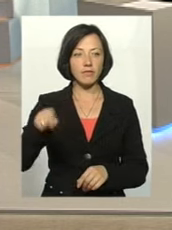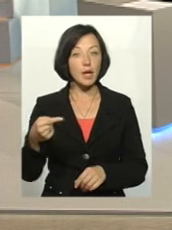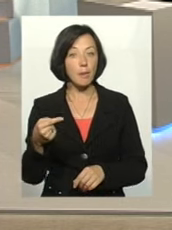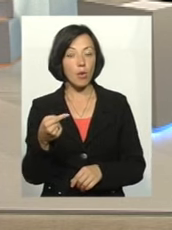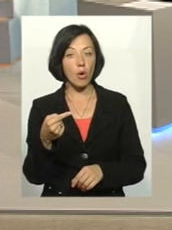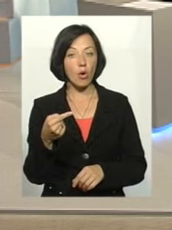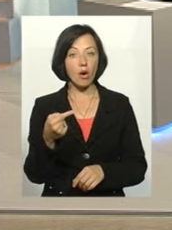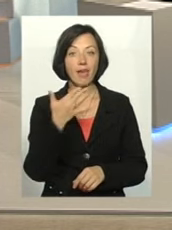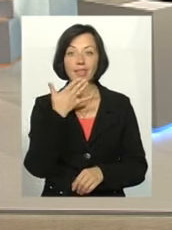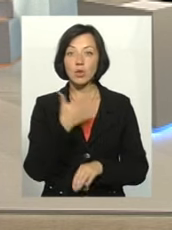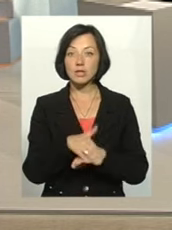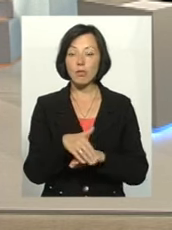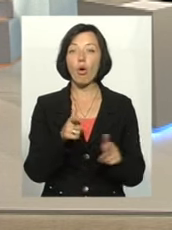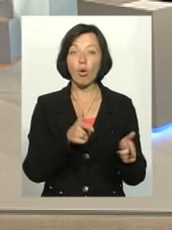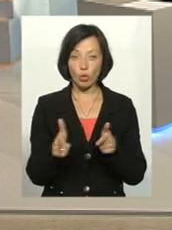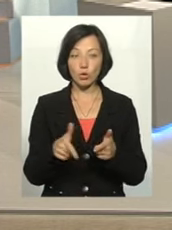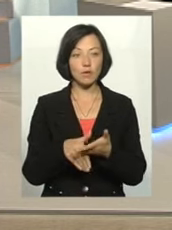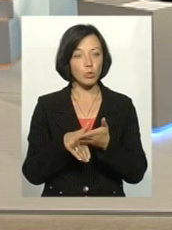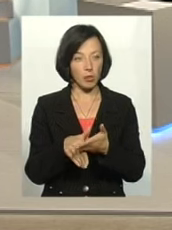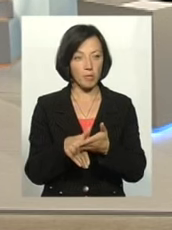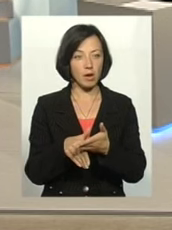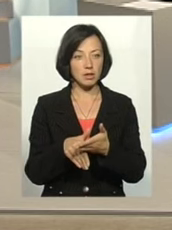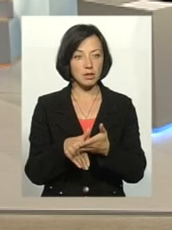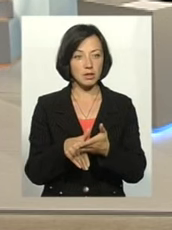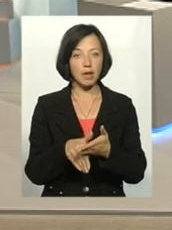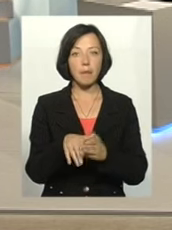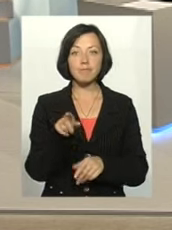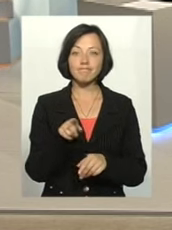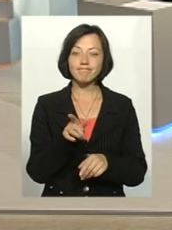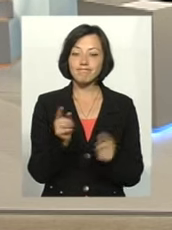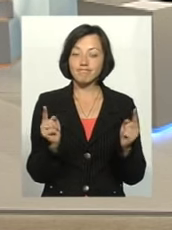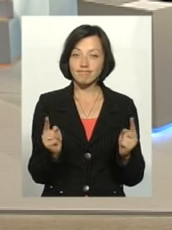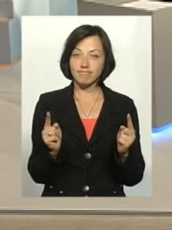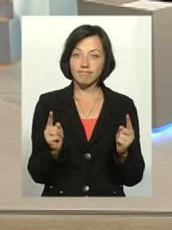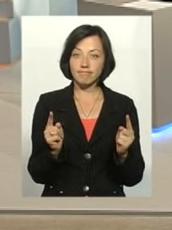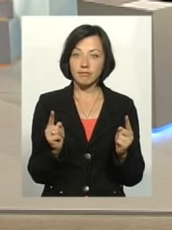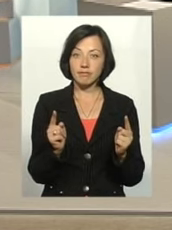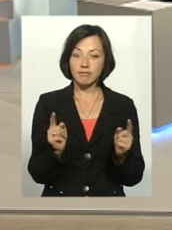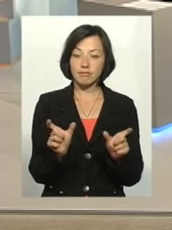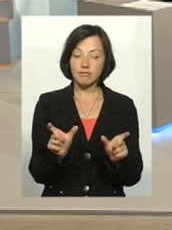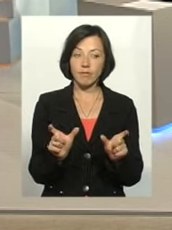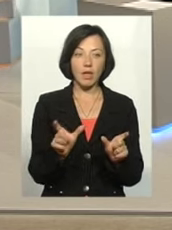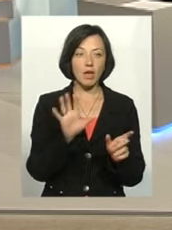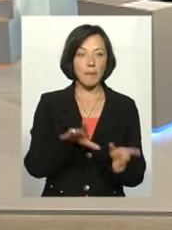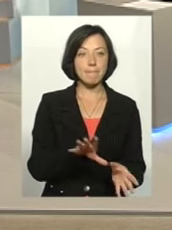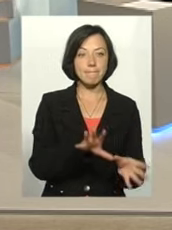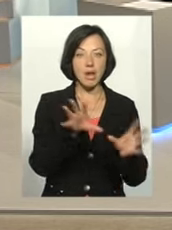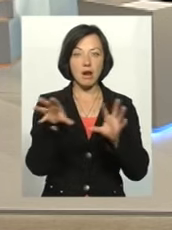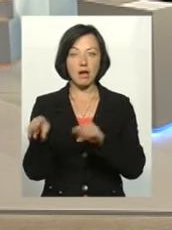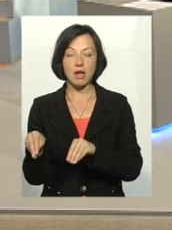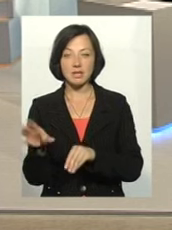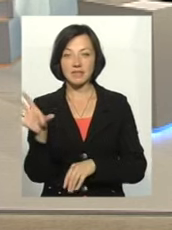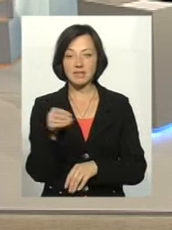зводяться до того, що вони готові допомагати певний період часу, далі перекласти всі ці витрати